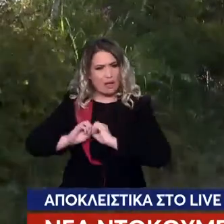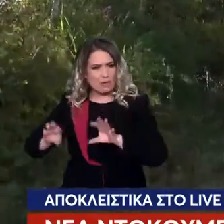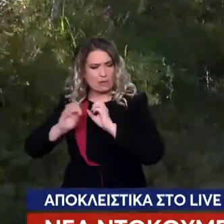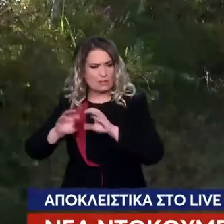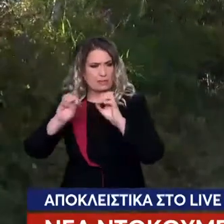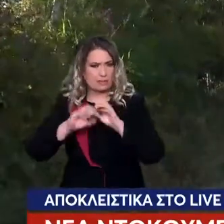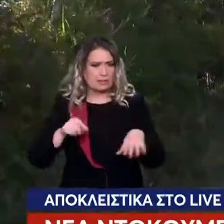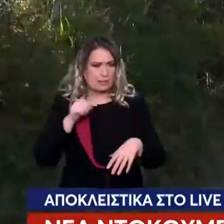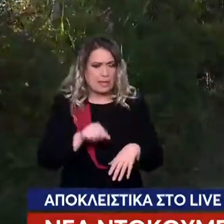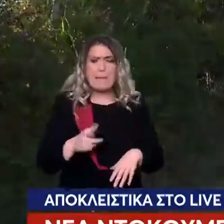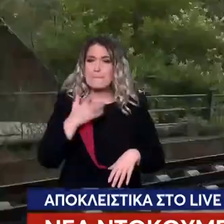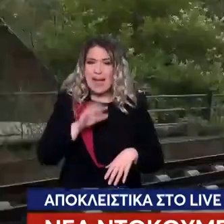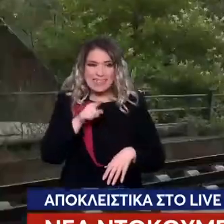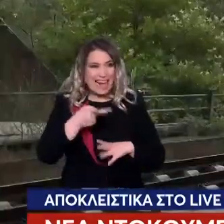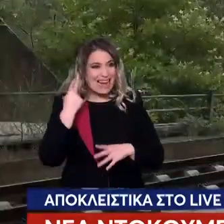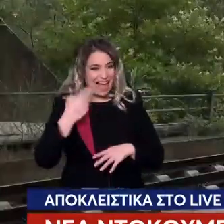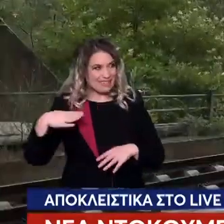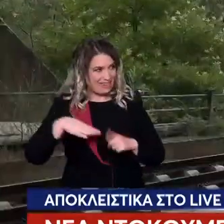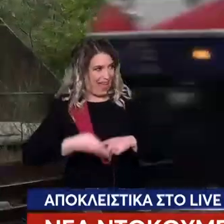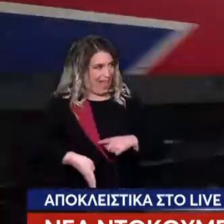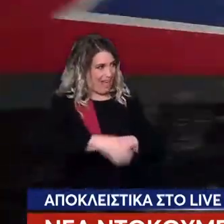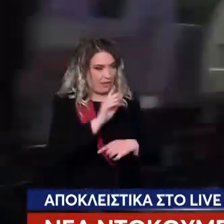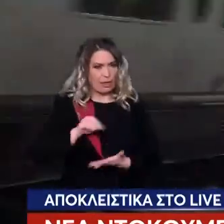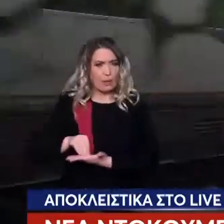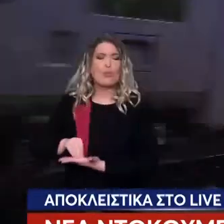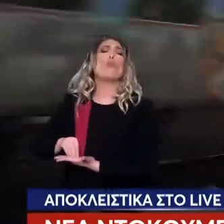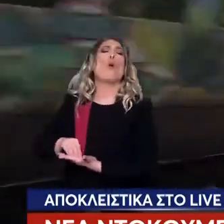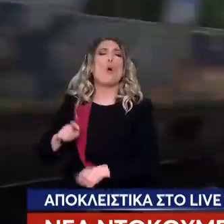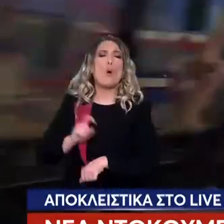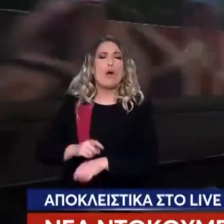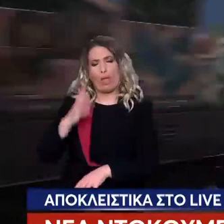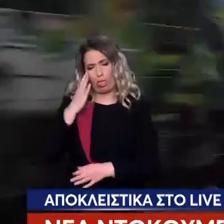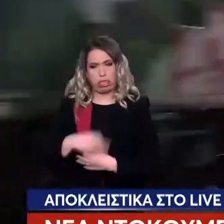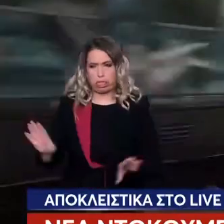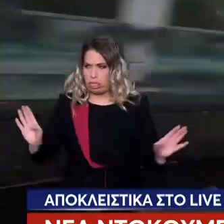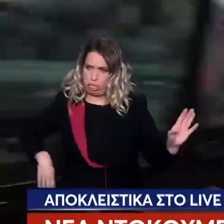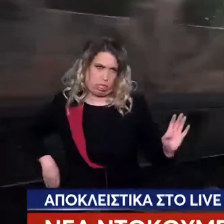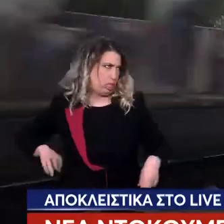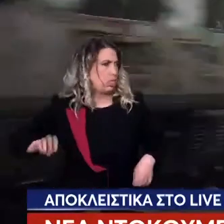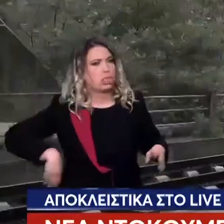συμπληρώνει εκ των υστέρων το βιβλίο και όπως φαίνεται ούτε που κοίταξε την ώρα αναχώρησης της